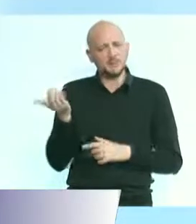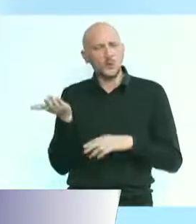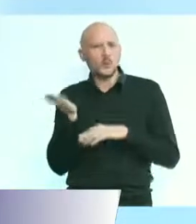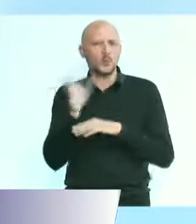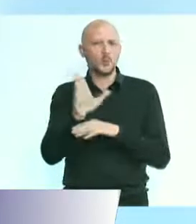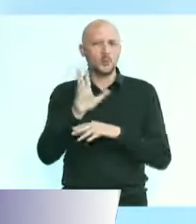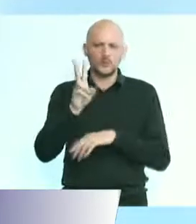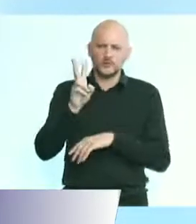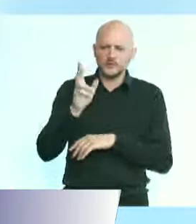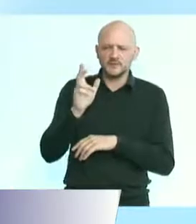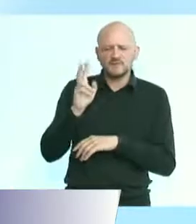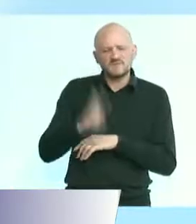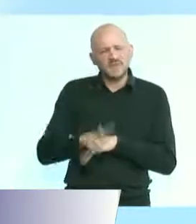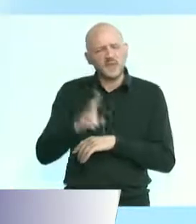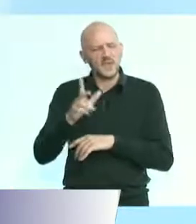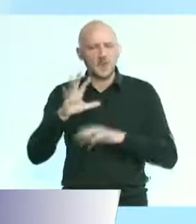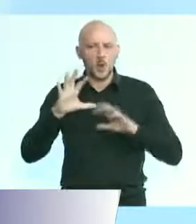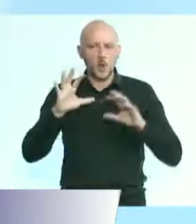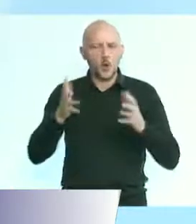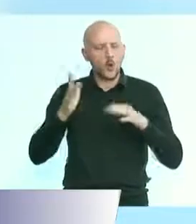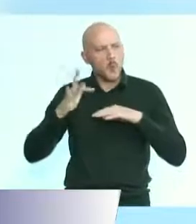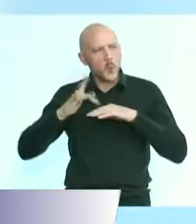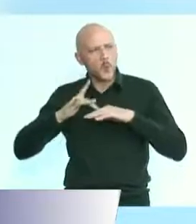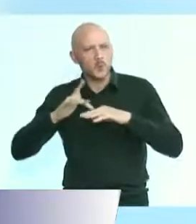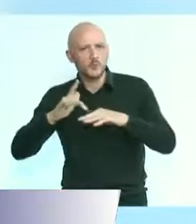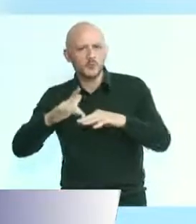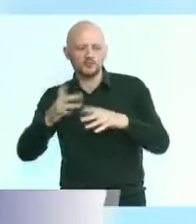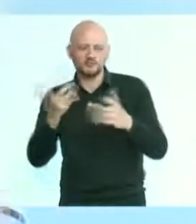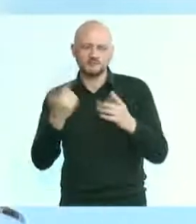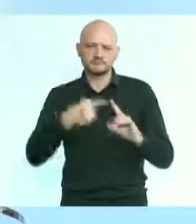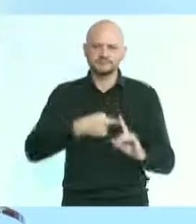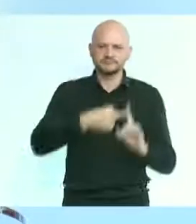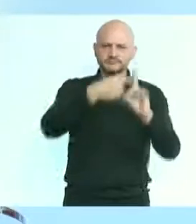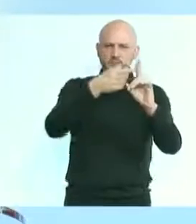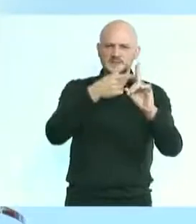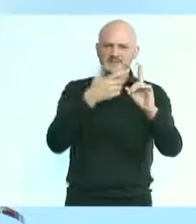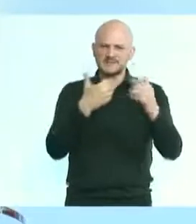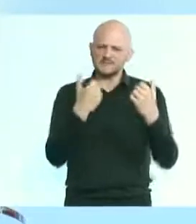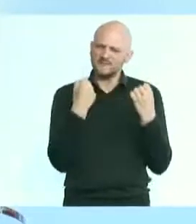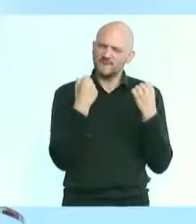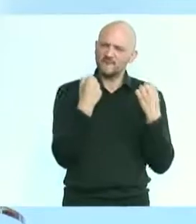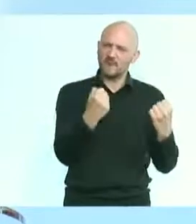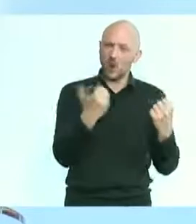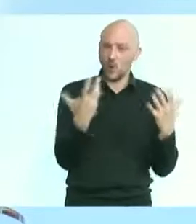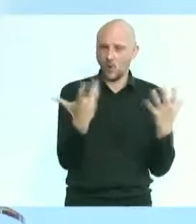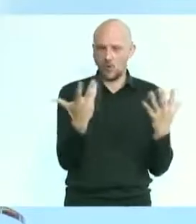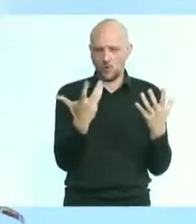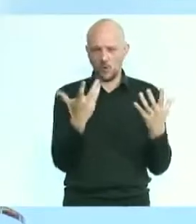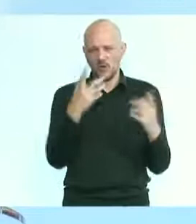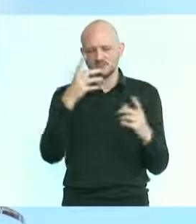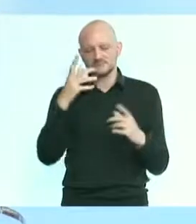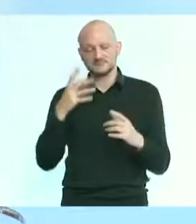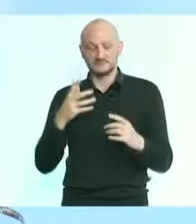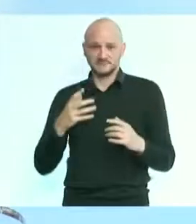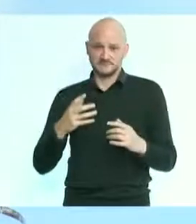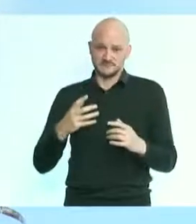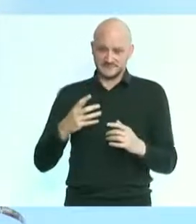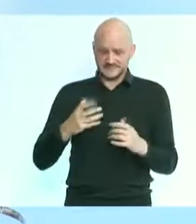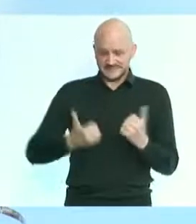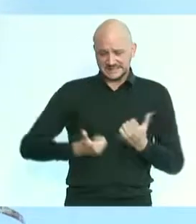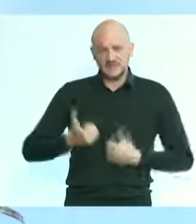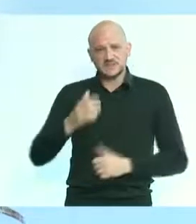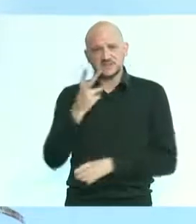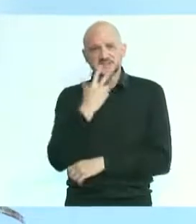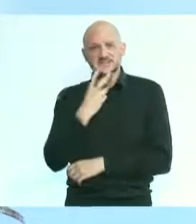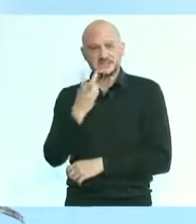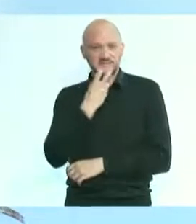incarné ce qu'est la force des missions de service civique. Le service civique, c'est une politique